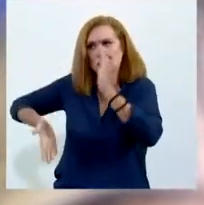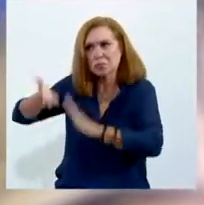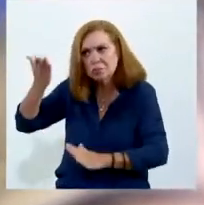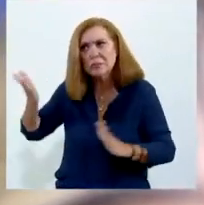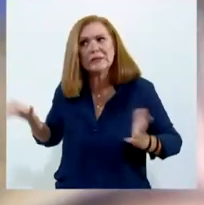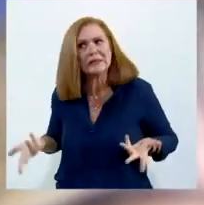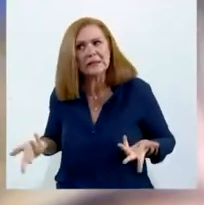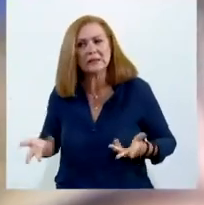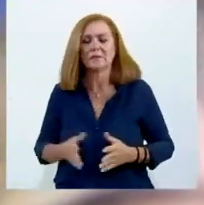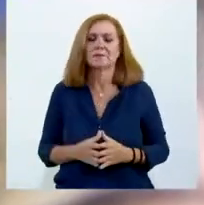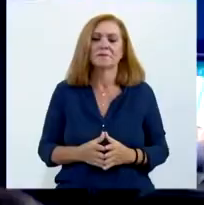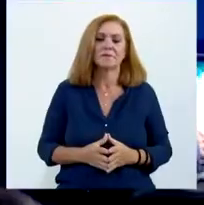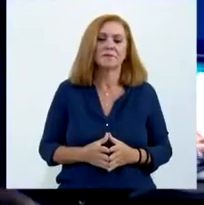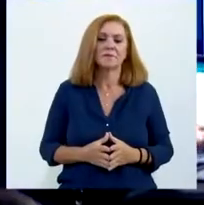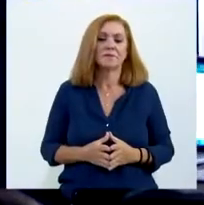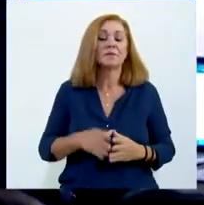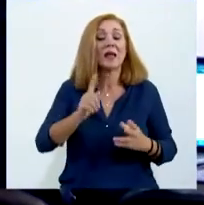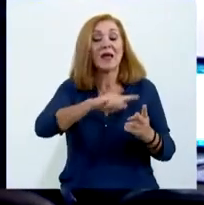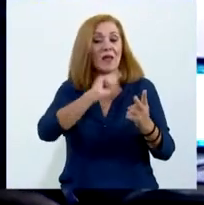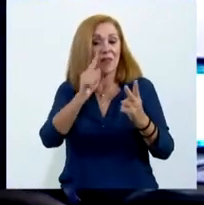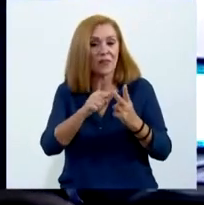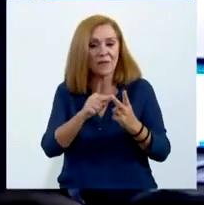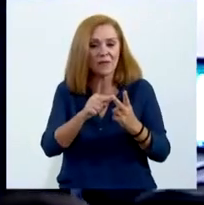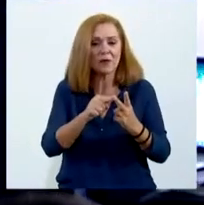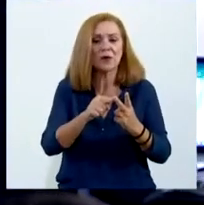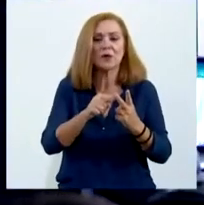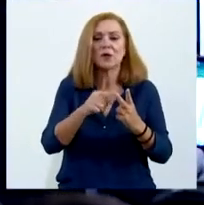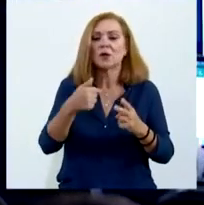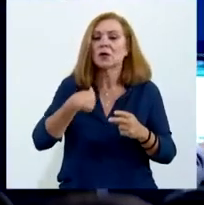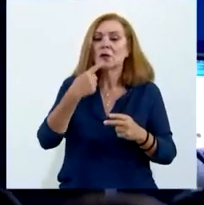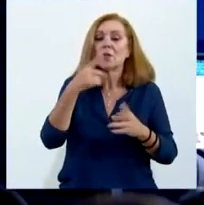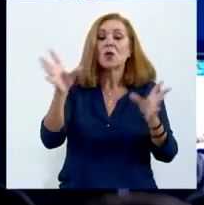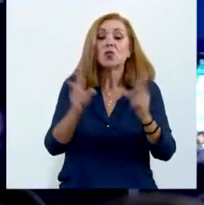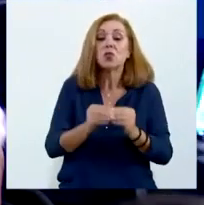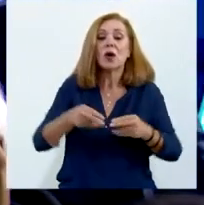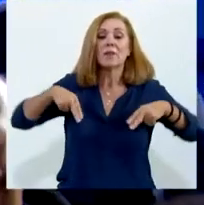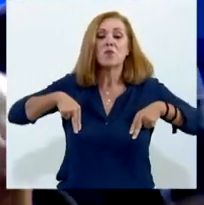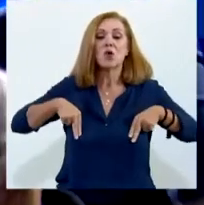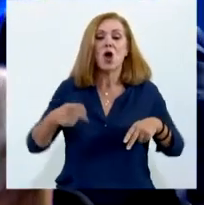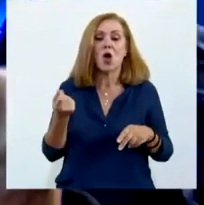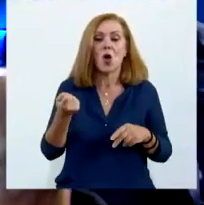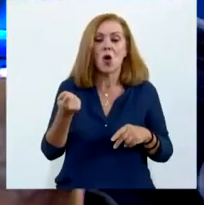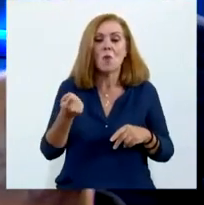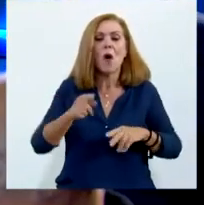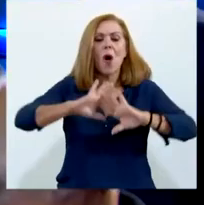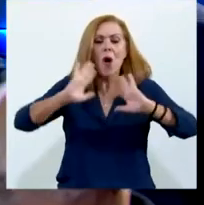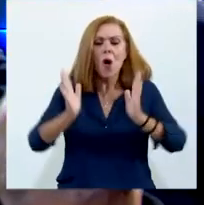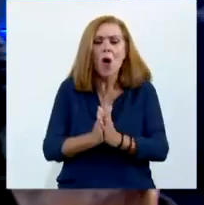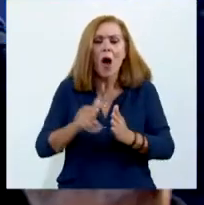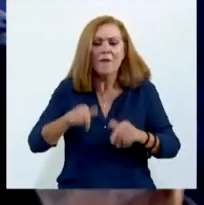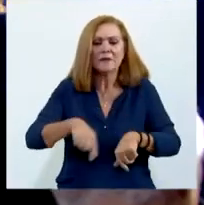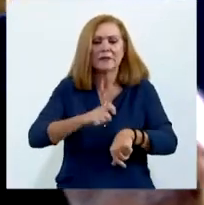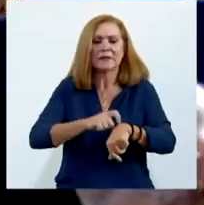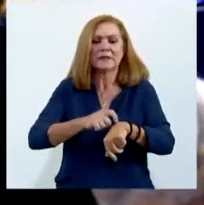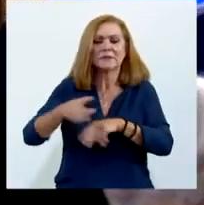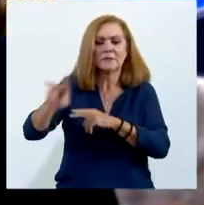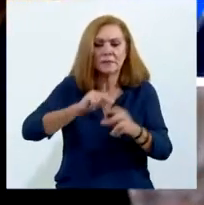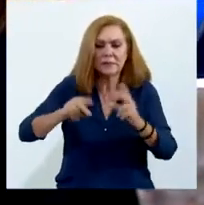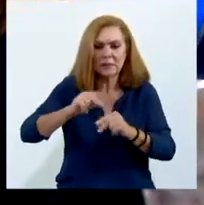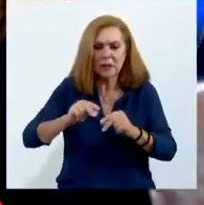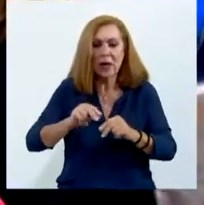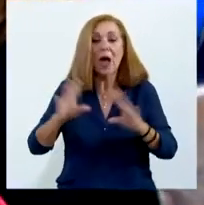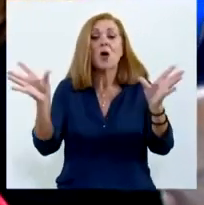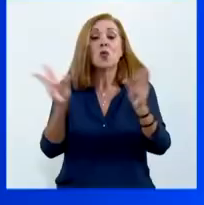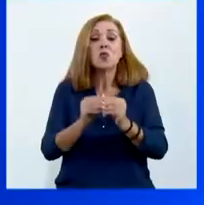Ευχαριστώ. Για το μεν δεύτερο, θα παραπέμψω στο Υπουργείο Οικονομικών. Θα πω ότι όλα είναι στο τραπέζι. Για το ζήτημα τώρα